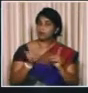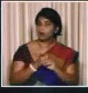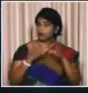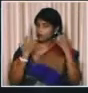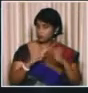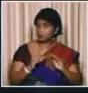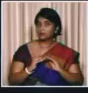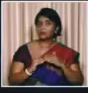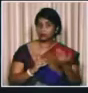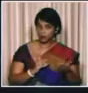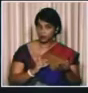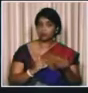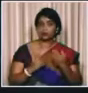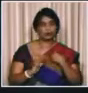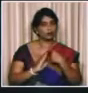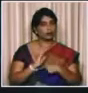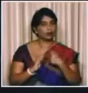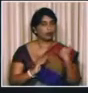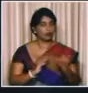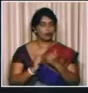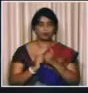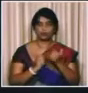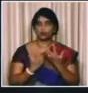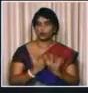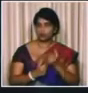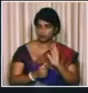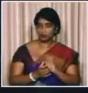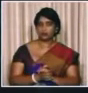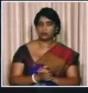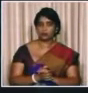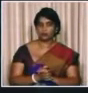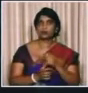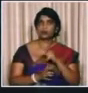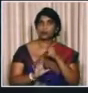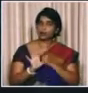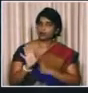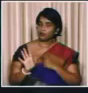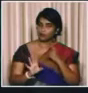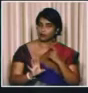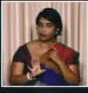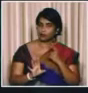වුණාට පසුව අපේ රට නව ප්‍රවේශයක් අවශ්‍ය වී තිබෙනවා. දැන් අවුරුදු